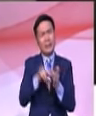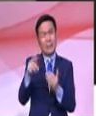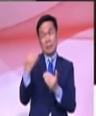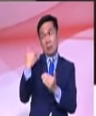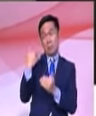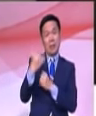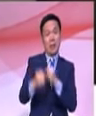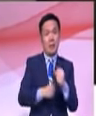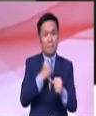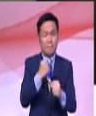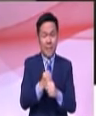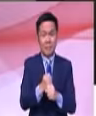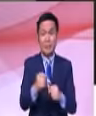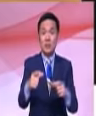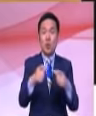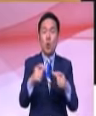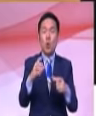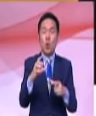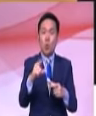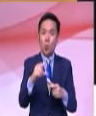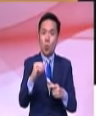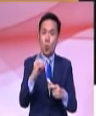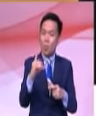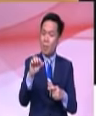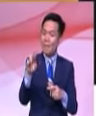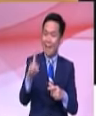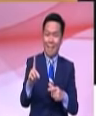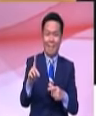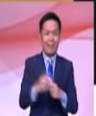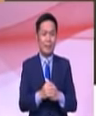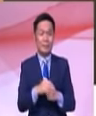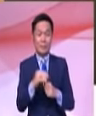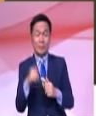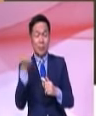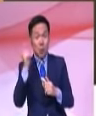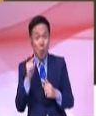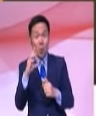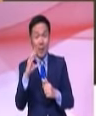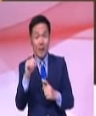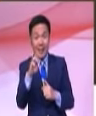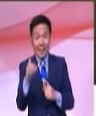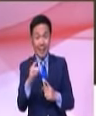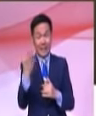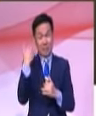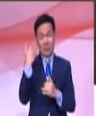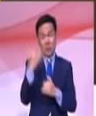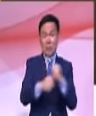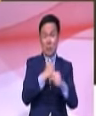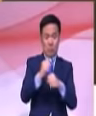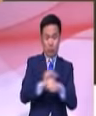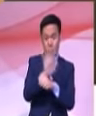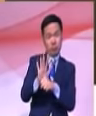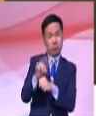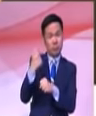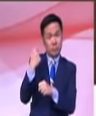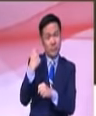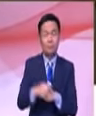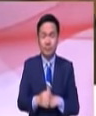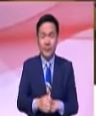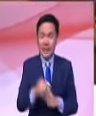tahun lepas. Jelas beliau, walaupun terpaksa berhadapan dengan pelbagai cabaran berikutan pandemik